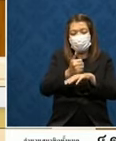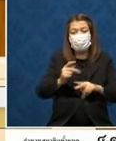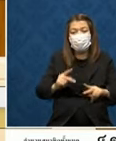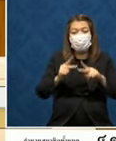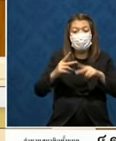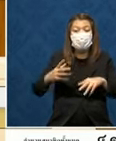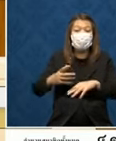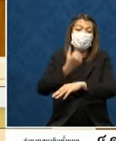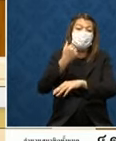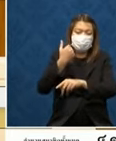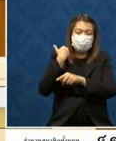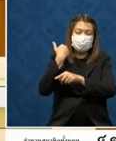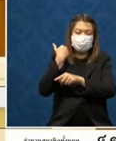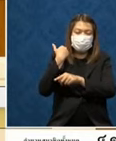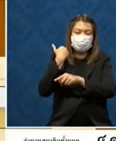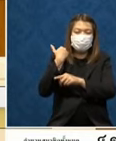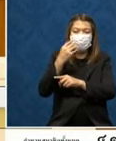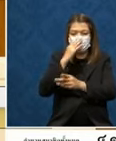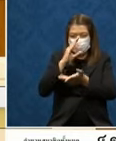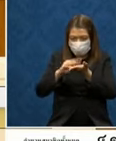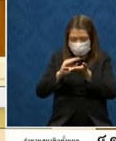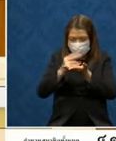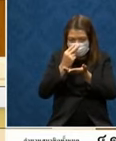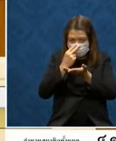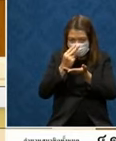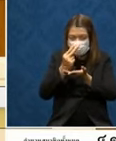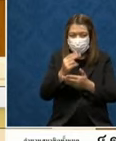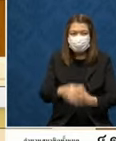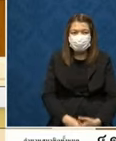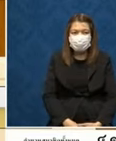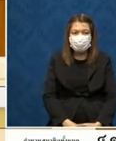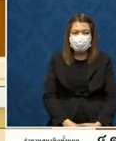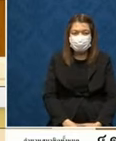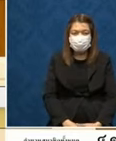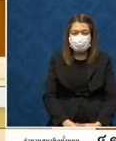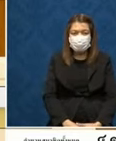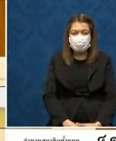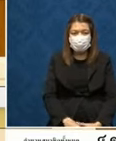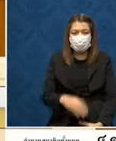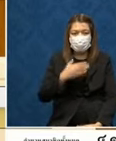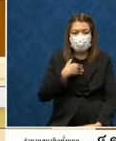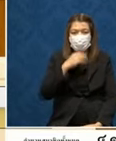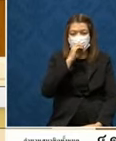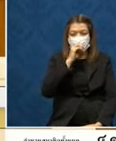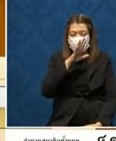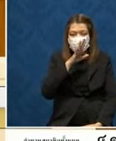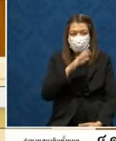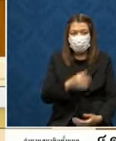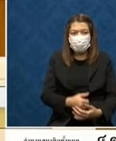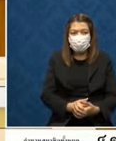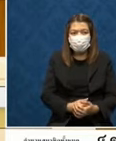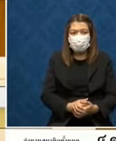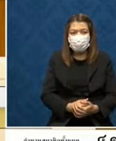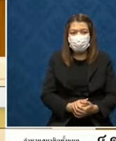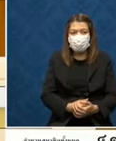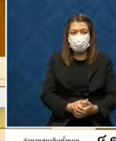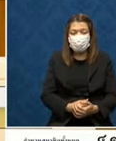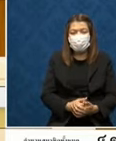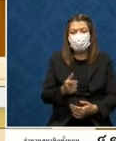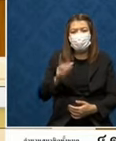กันนะไปดูข้อมูลข้อเท็จจริงนะครับผมยืนยันว่าตั้งแต่ต้นคณคุณ